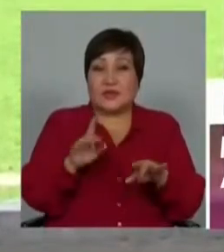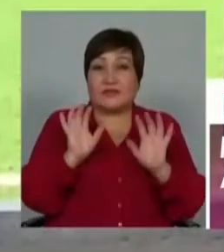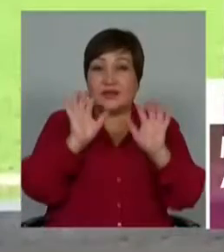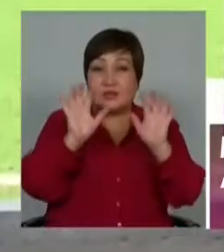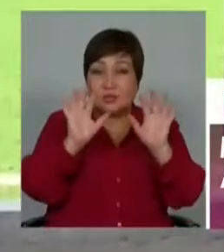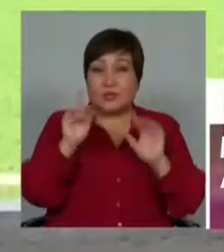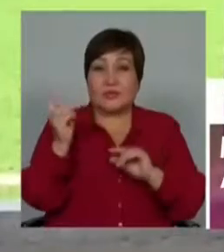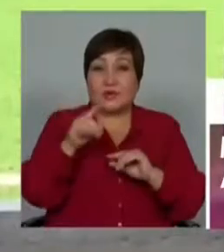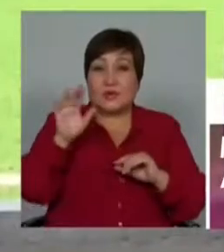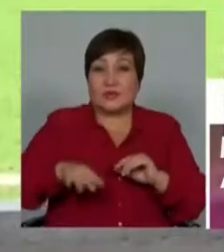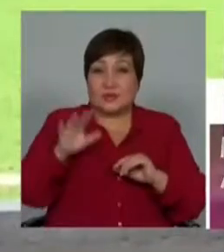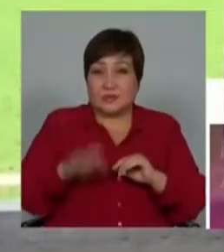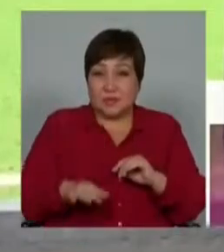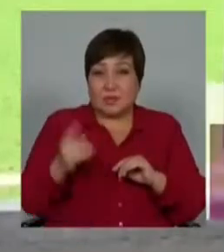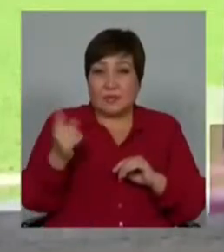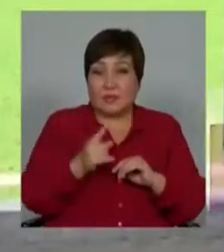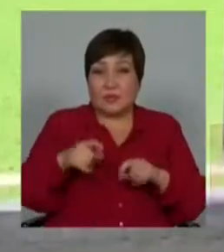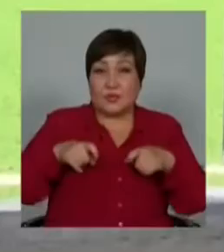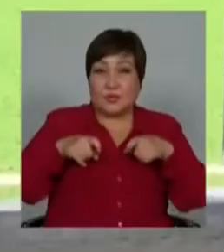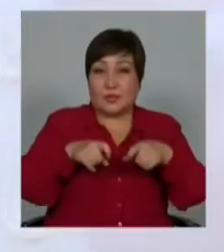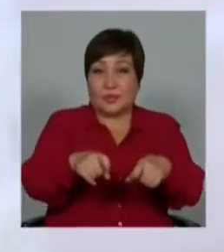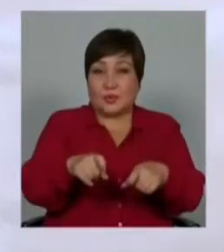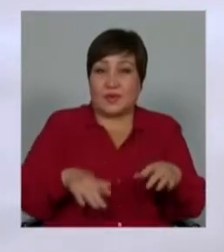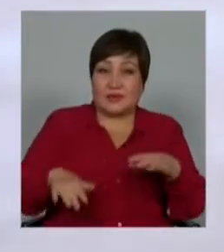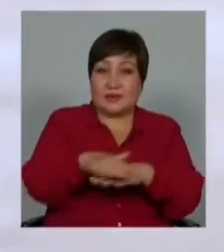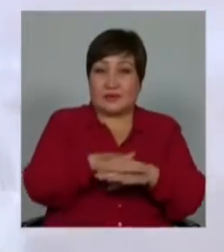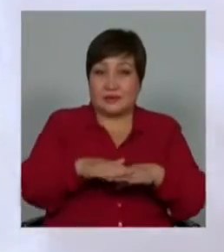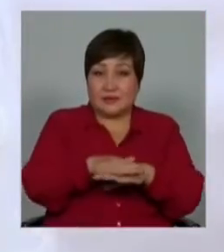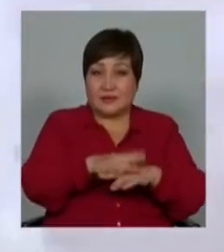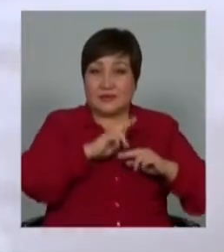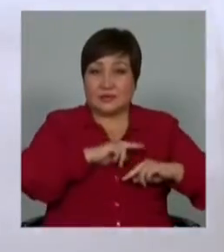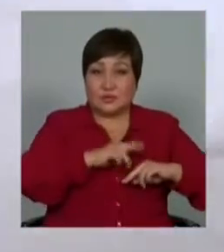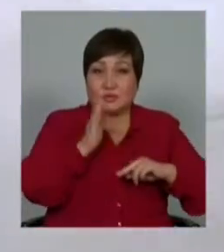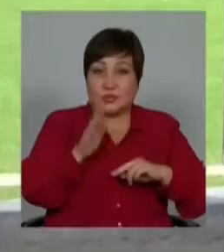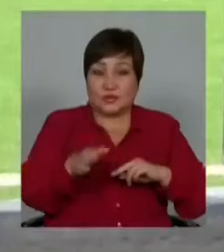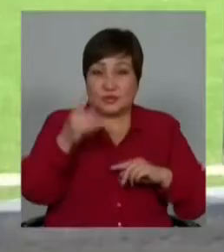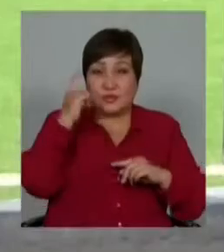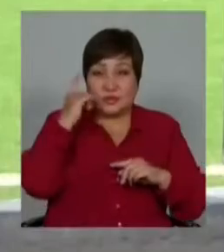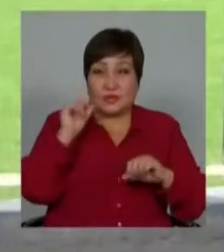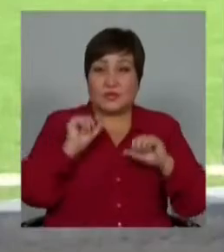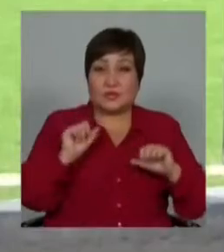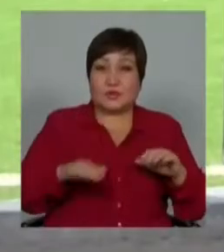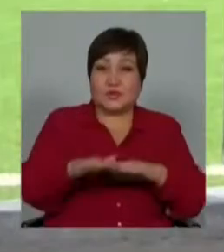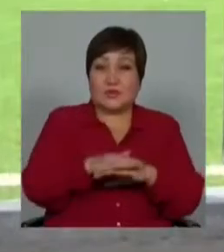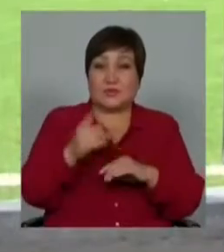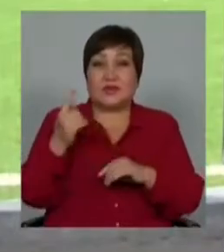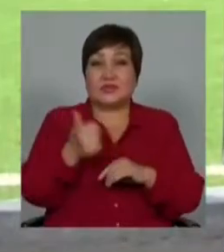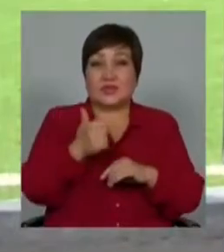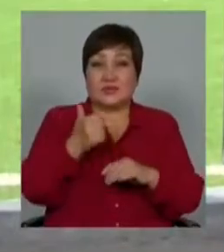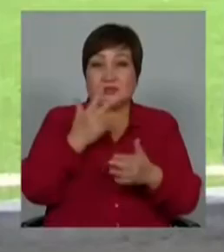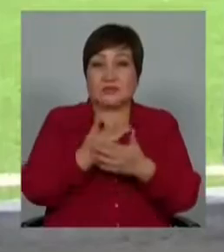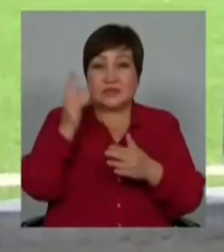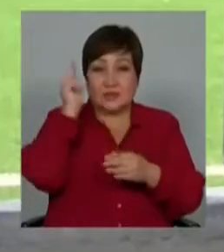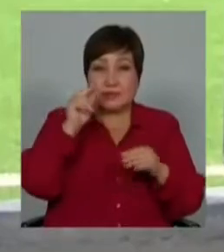1 жүгіру алаңы іске қосылады деп ойлап отырмыз. Спорт алаңының тағы бір жақсы жақтары мына біздің мектебіміздегі